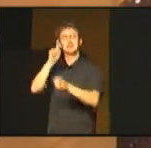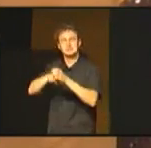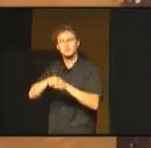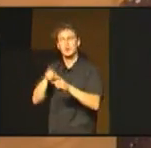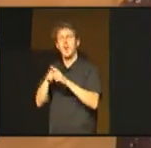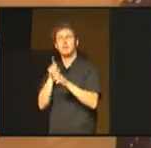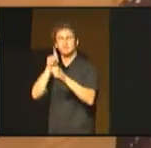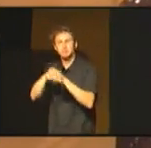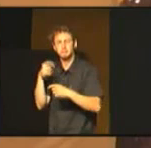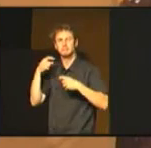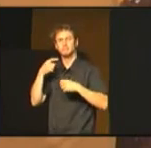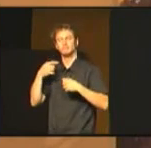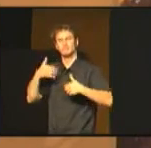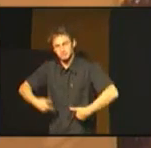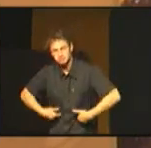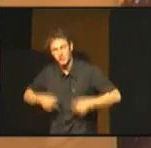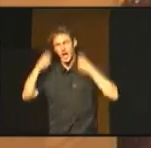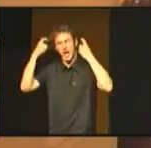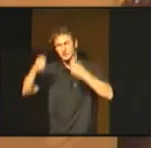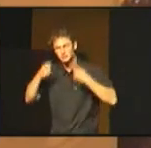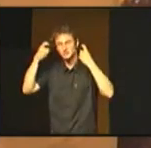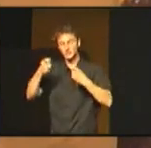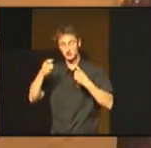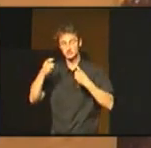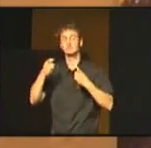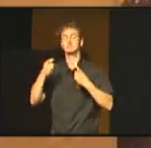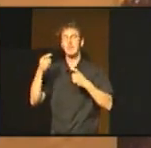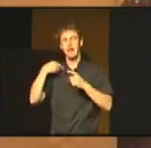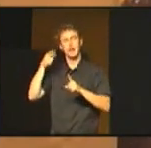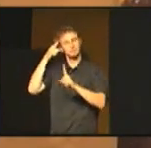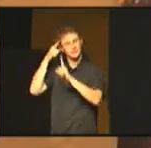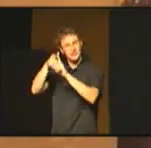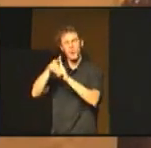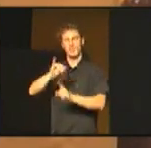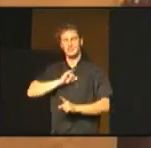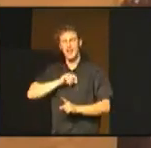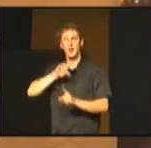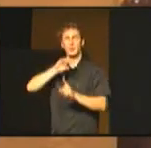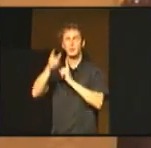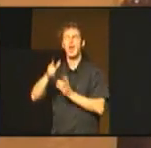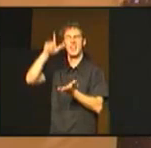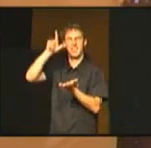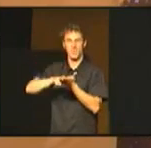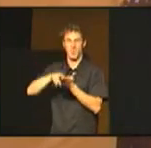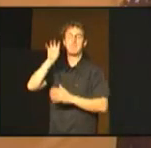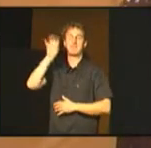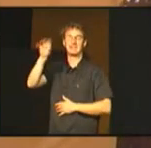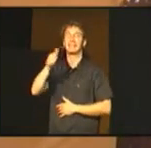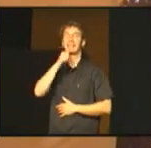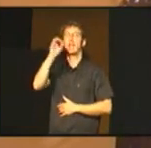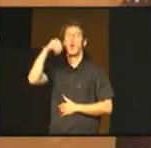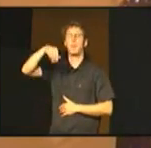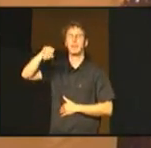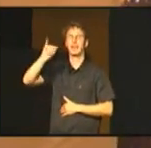i que més ha fet i que estic segur més farà per aquest procés, per la cultura, per la llengua i pel país, és Òmnium